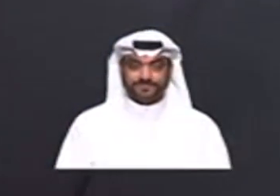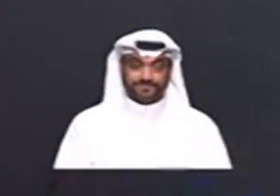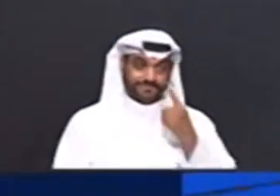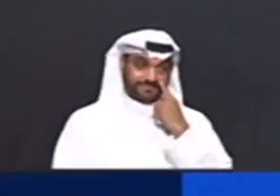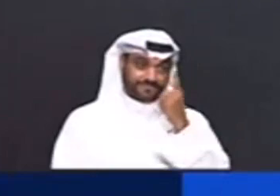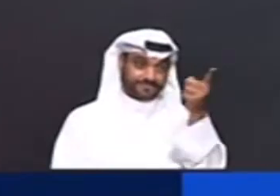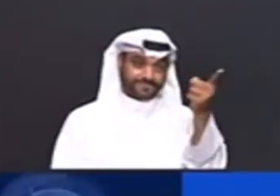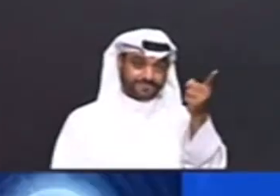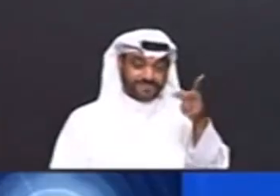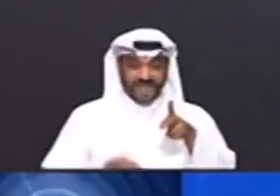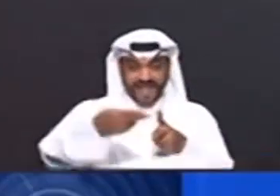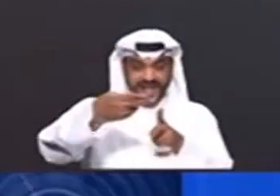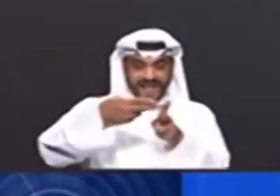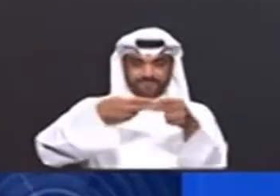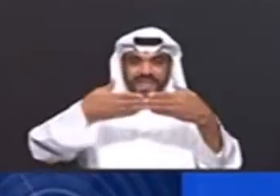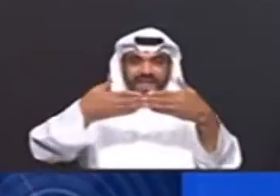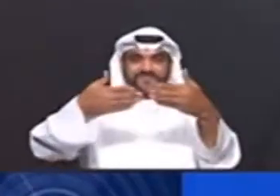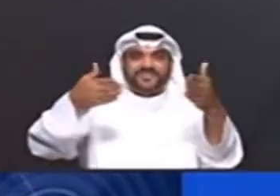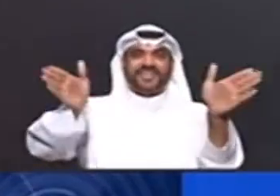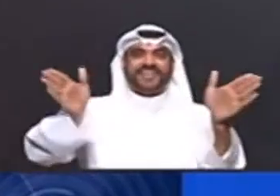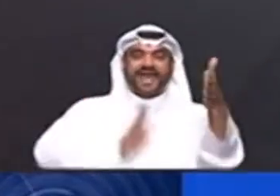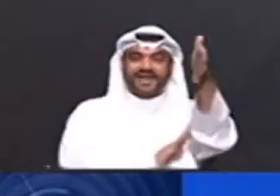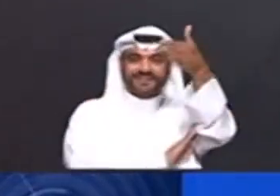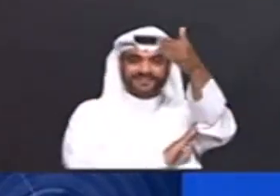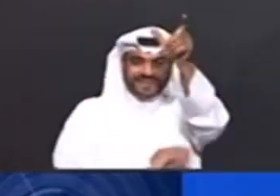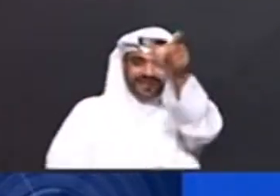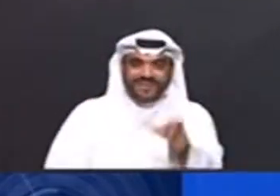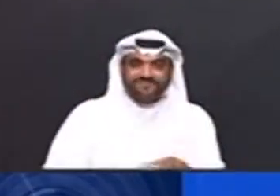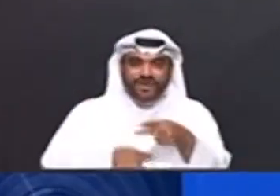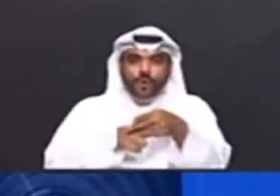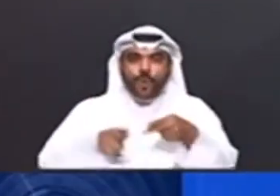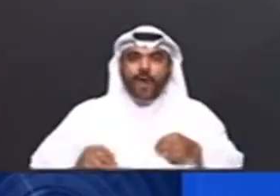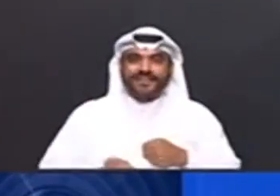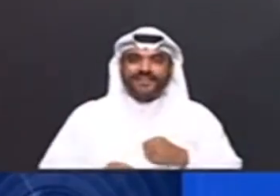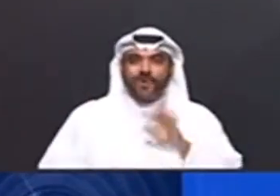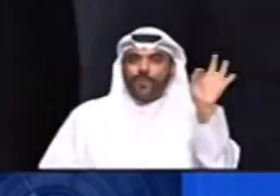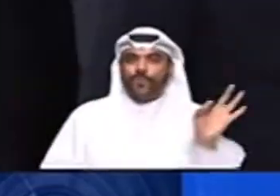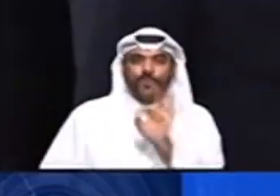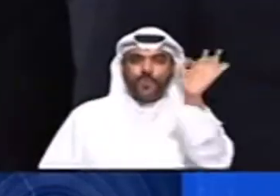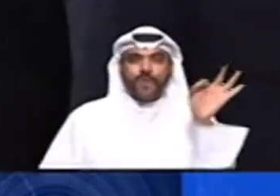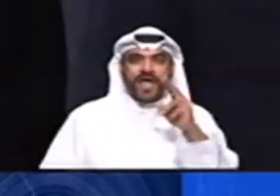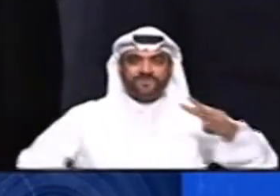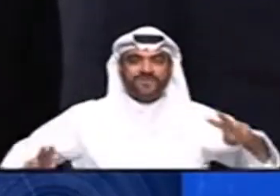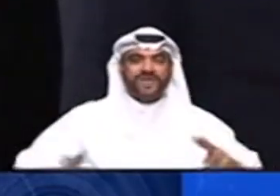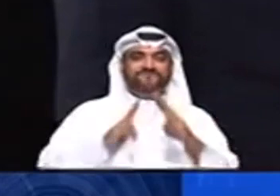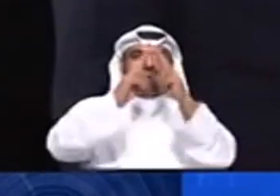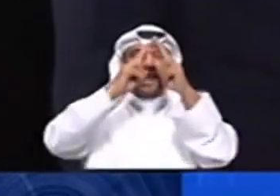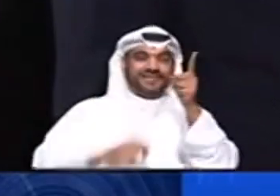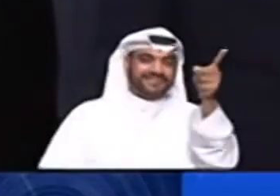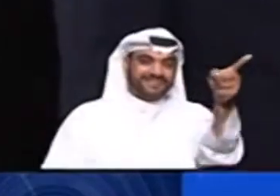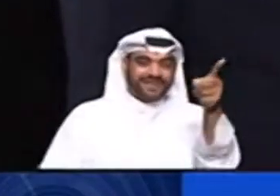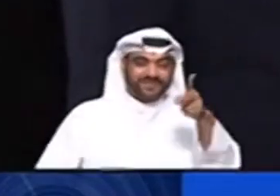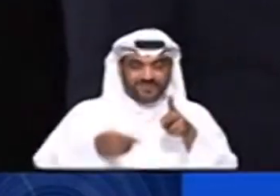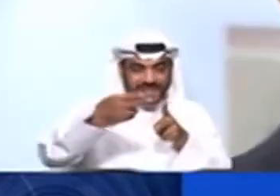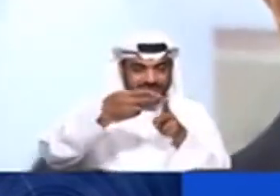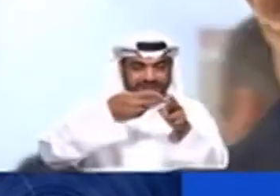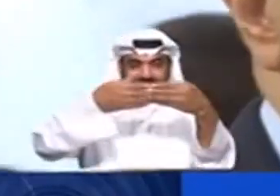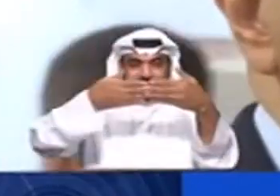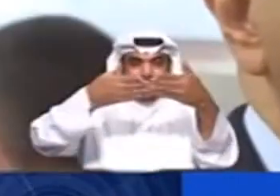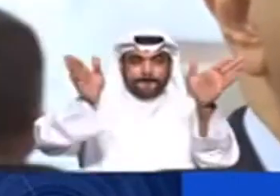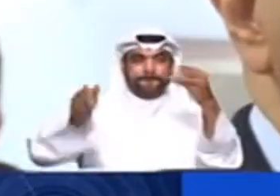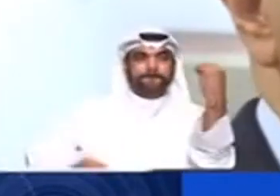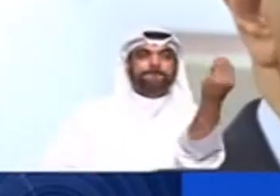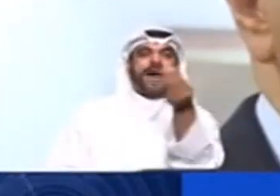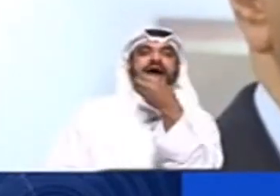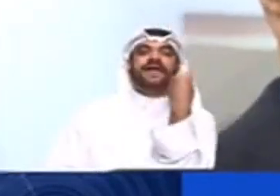سفير دولة الكويت في الجمهورية الفرنسية سامي سليمان الجناح الخاص للخطوط الجوية الكويتية في معرض بورت فرساي